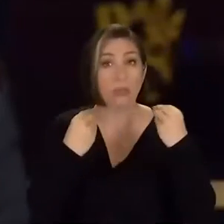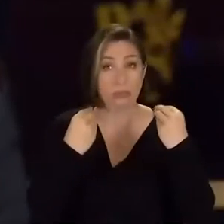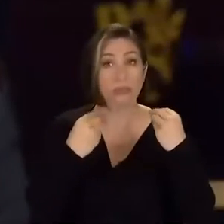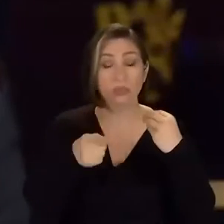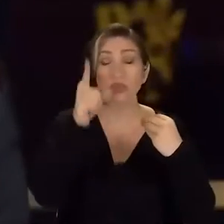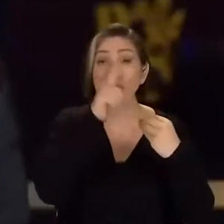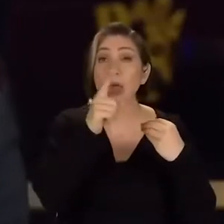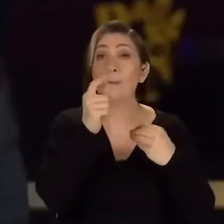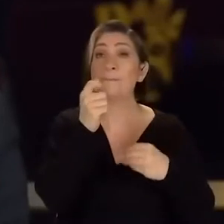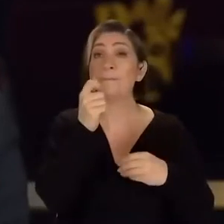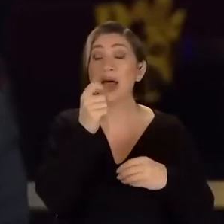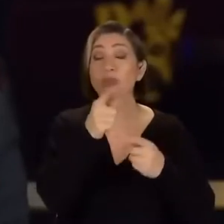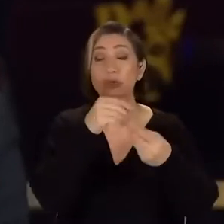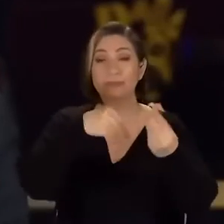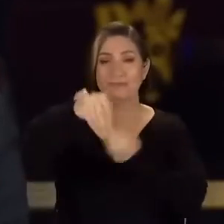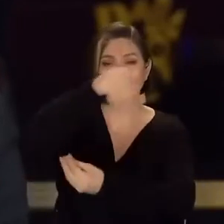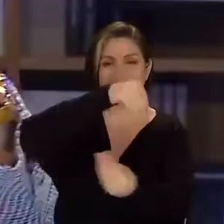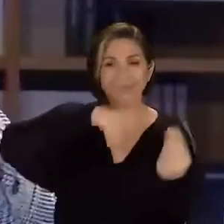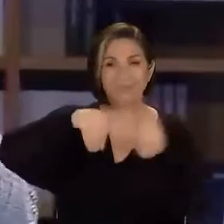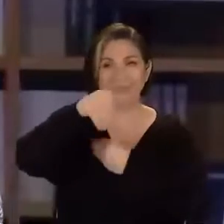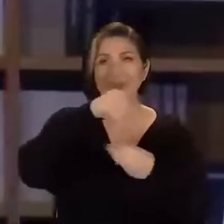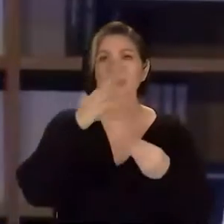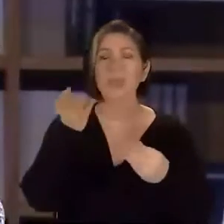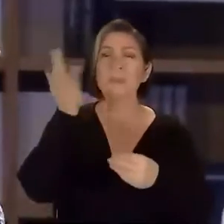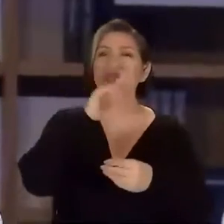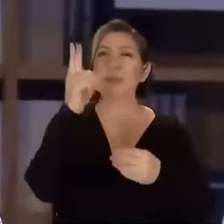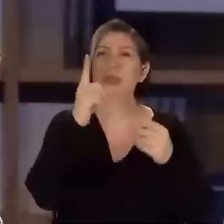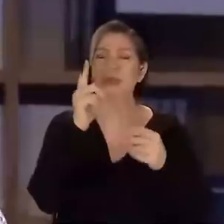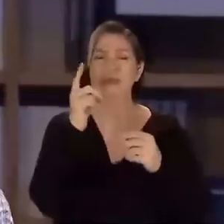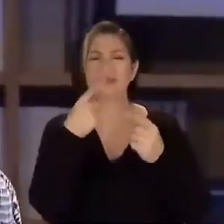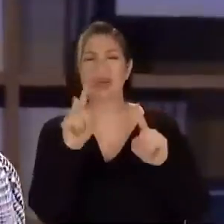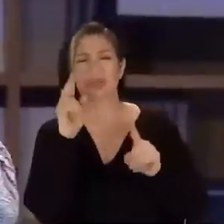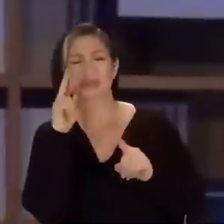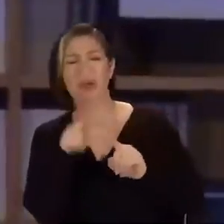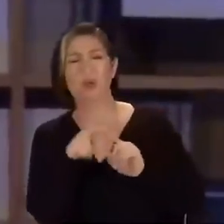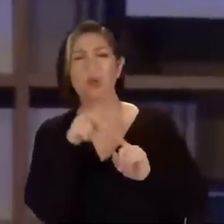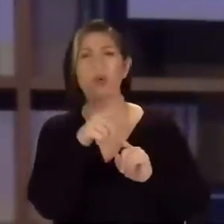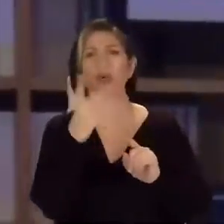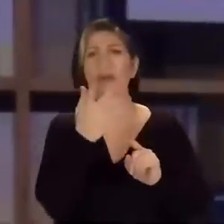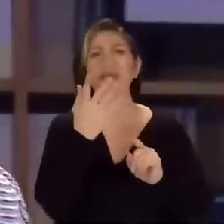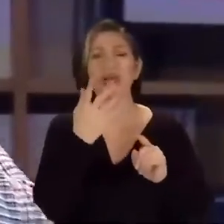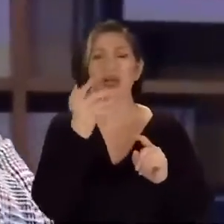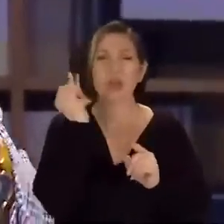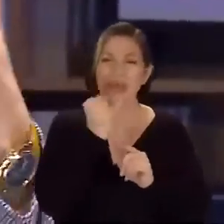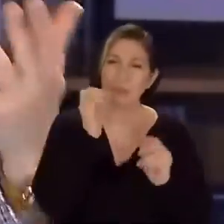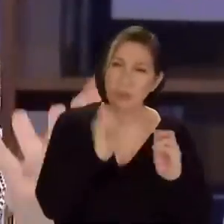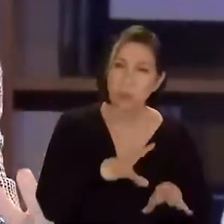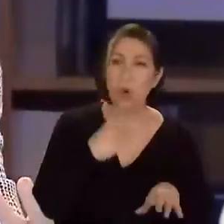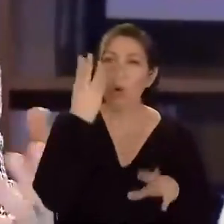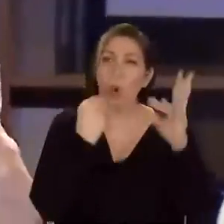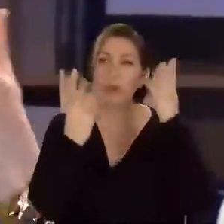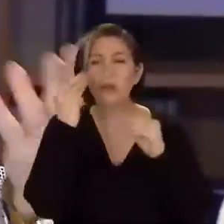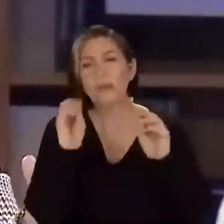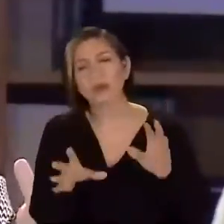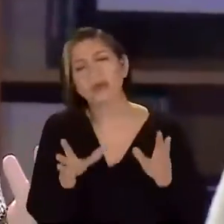bu para meselesi, bu değiş tokuş meselesinde artık başka bir gözle bakıyor. Belki orada hamaseti bırakıyor. Belki